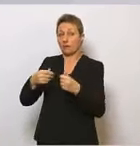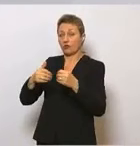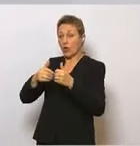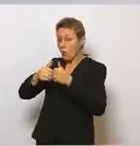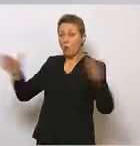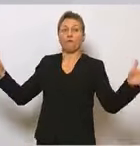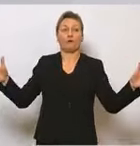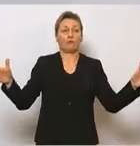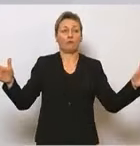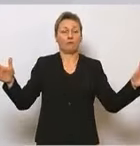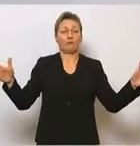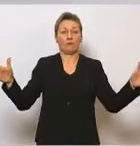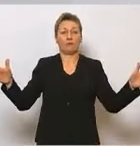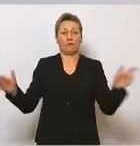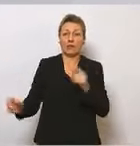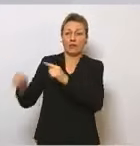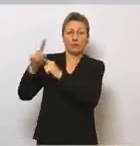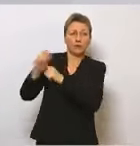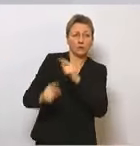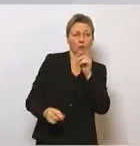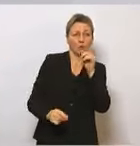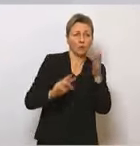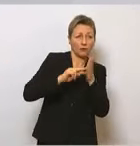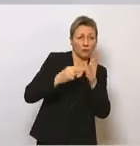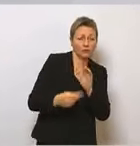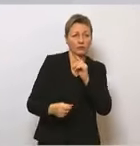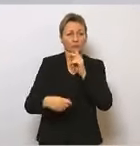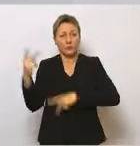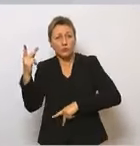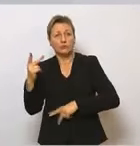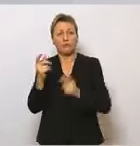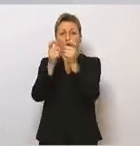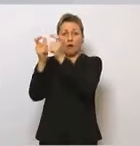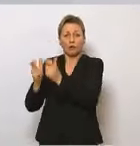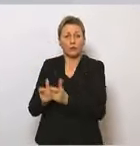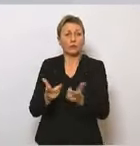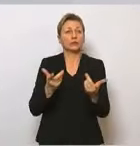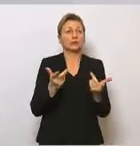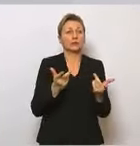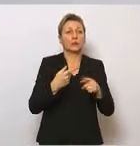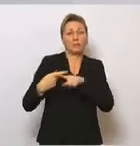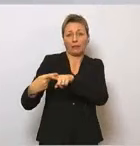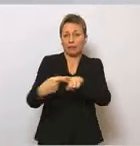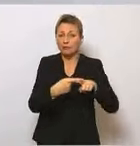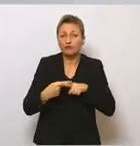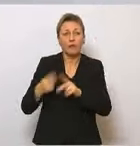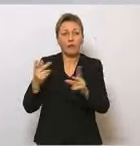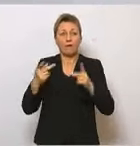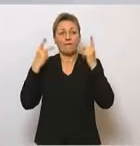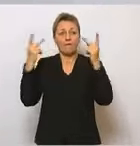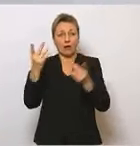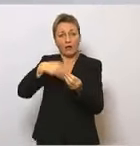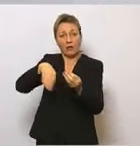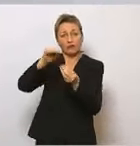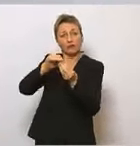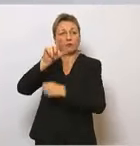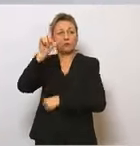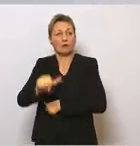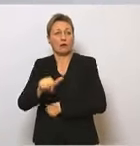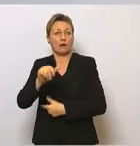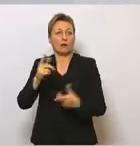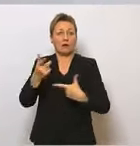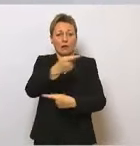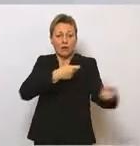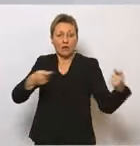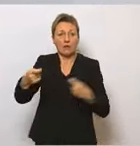permettre plus d'innovation, des entreprises qui se répartissent la valeur ajoutée de manière beaucoup plus efficace pour l'économie.